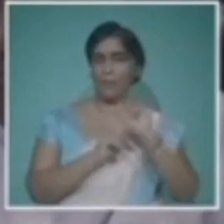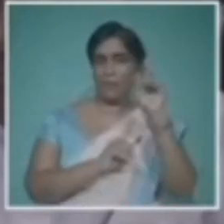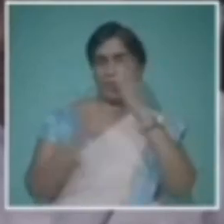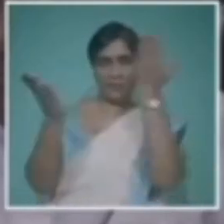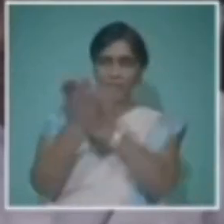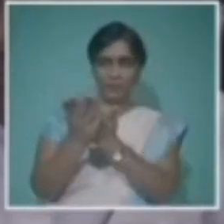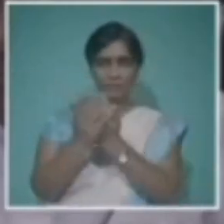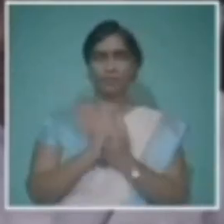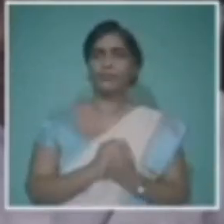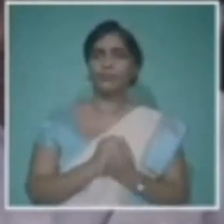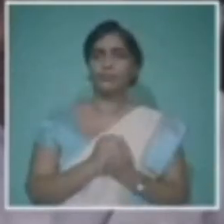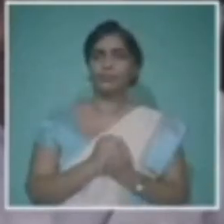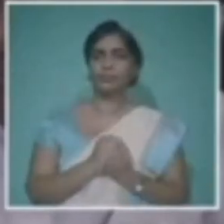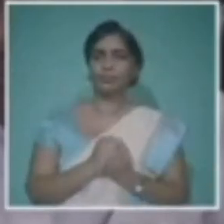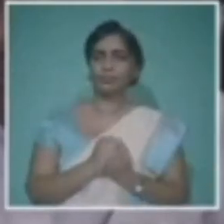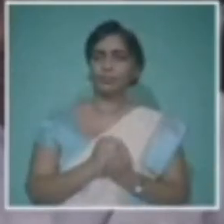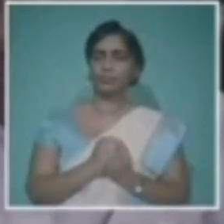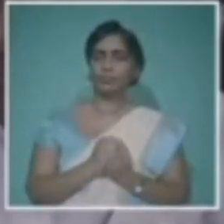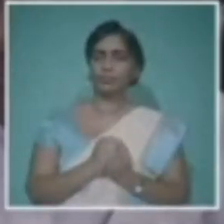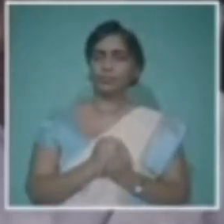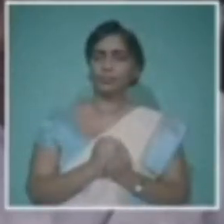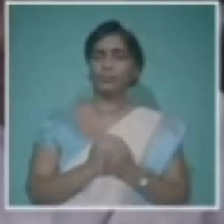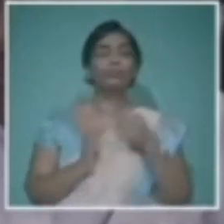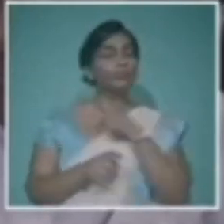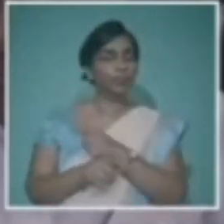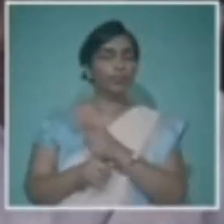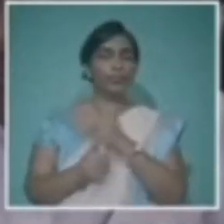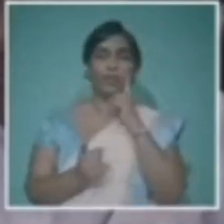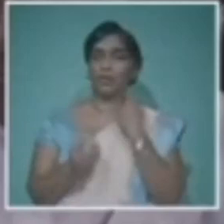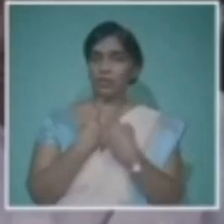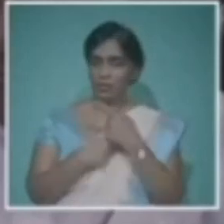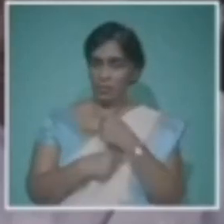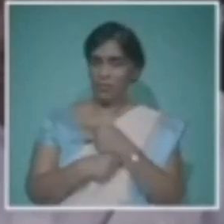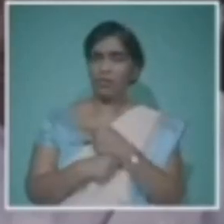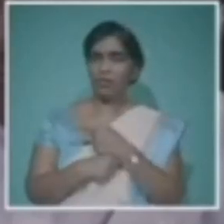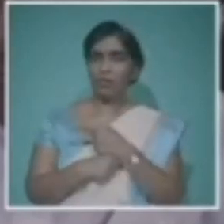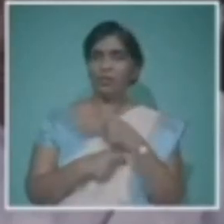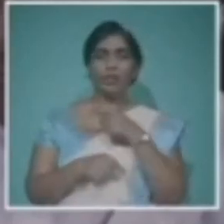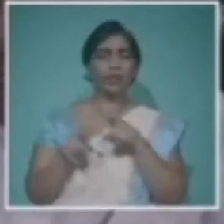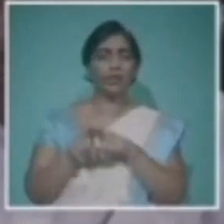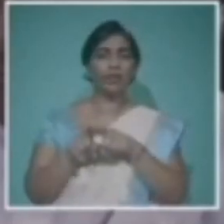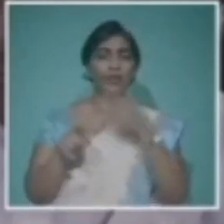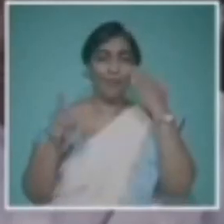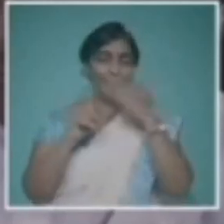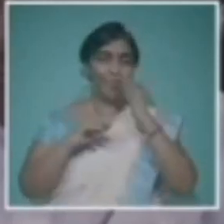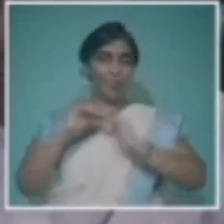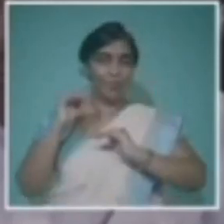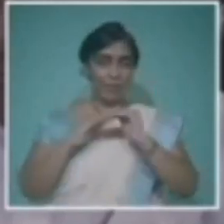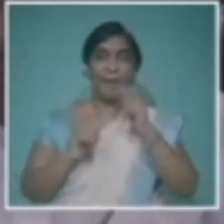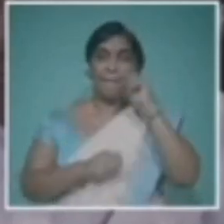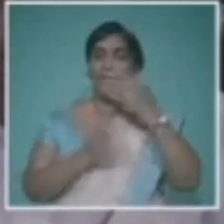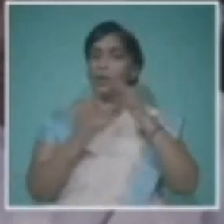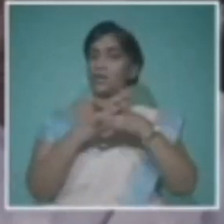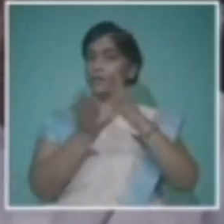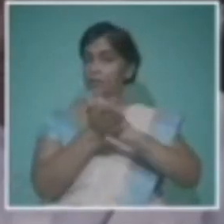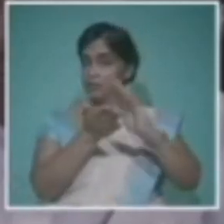කරලා තියන්නම්. ෆෙඩරල් රිසර්ව් පද්ධතිය පිළිබඳ විශ්ලේෂණය. ෆෙඩරල් රිසර්ව් පද්ධතිය මගින් මහජන